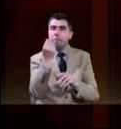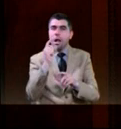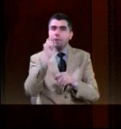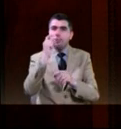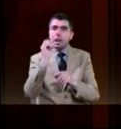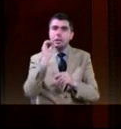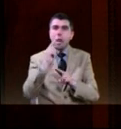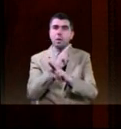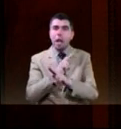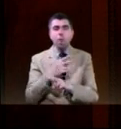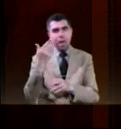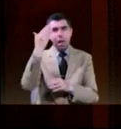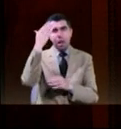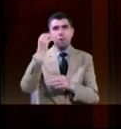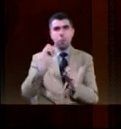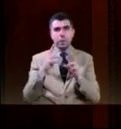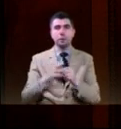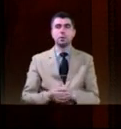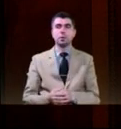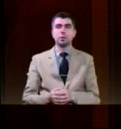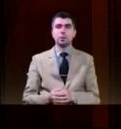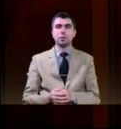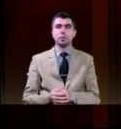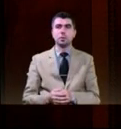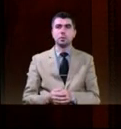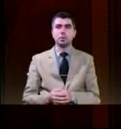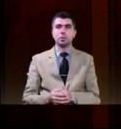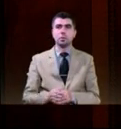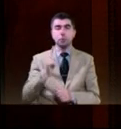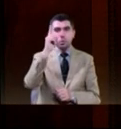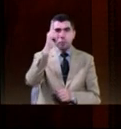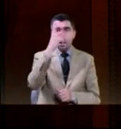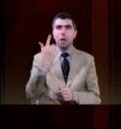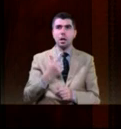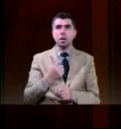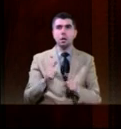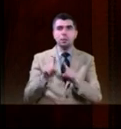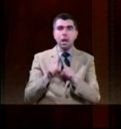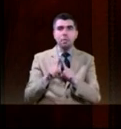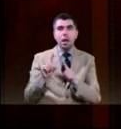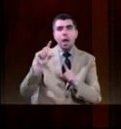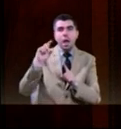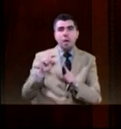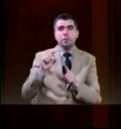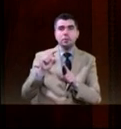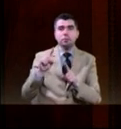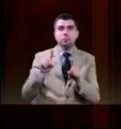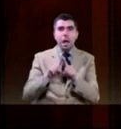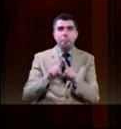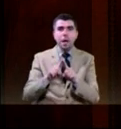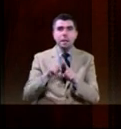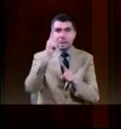شحال غادي ياخذ الا خرج، غادي يعرف. وكونوا متاكدين ان هذاك الشيء محدود. مؤلم